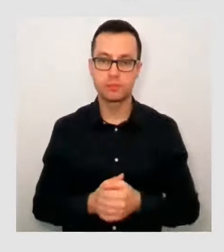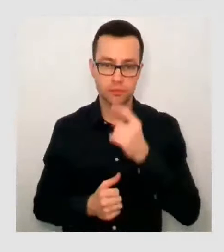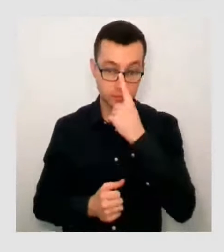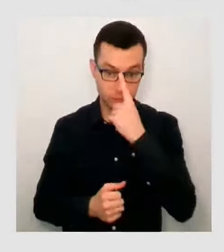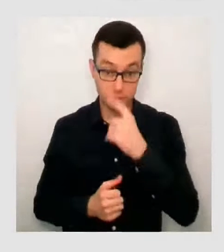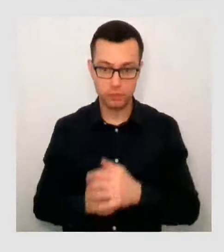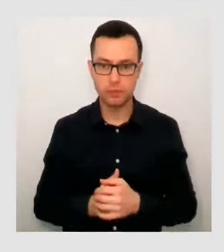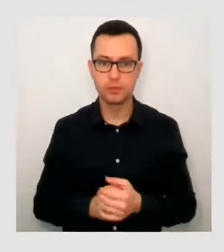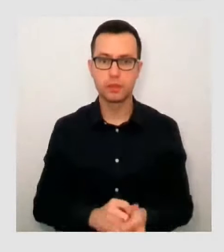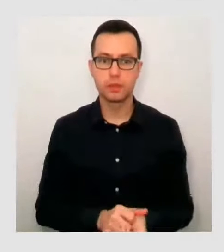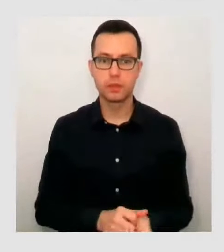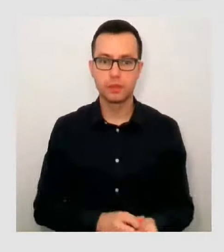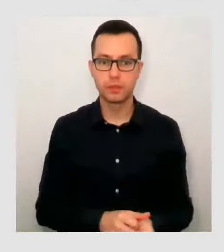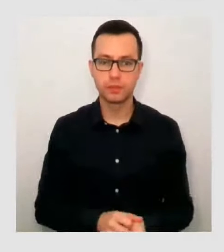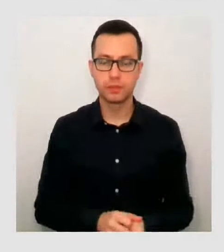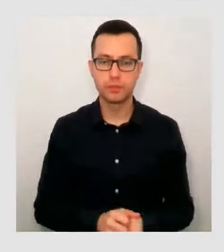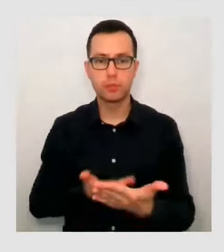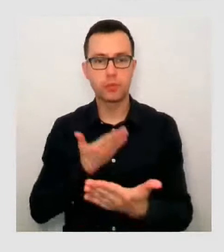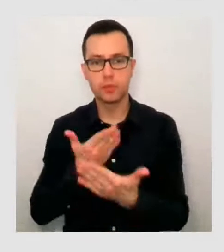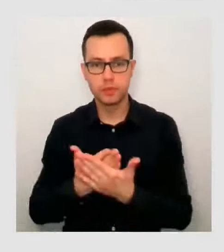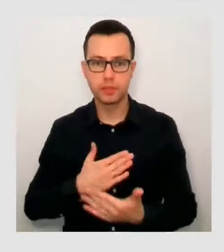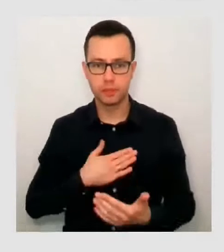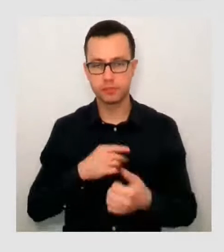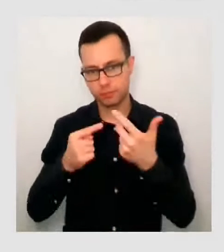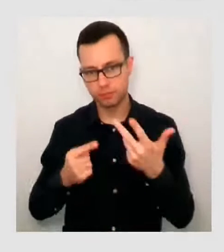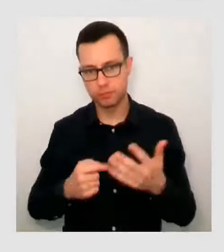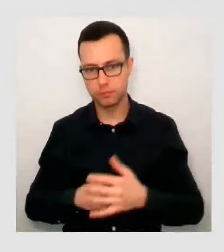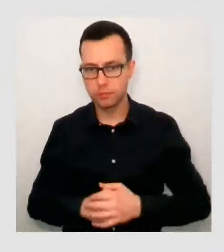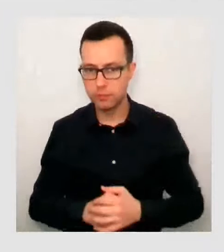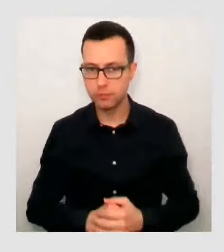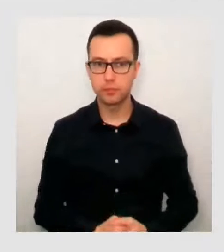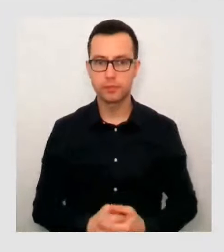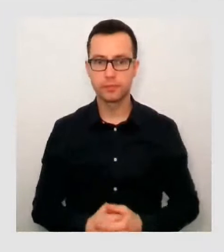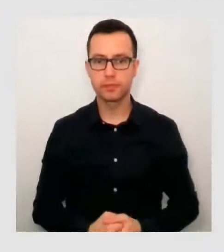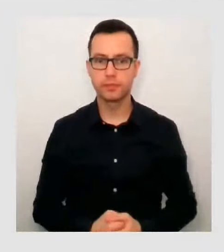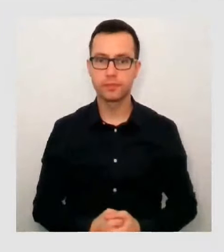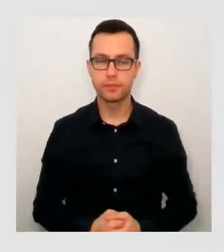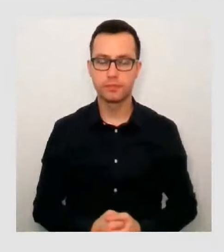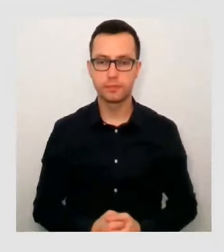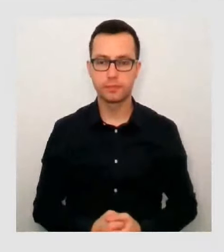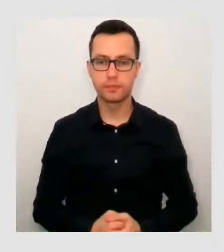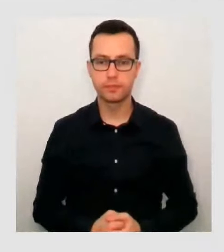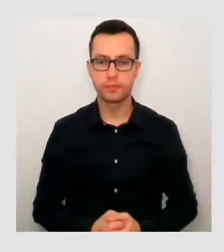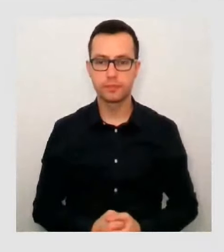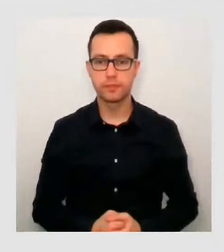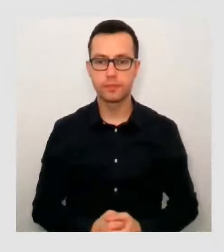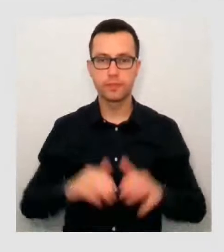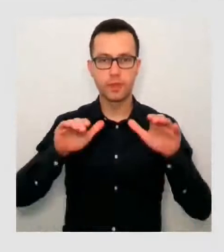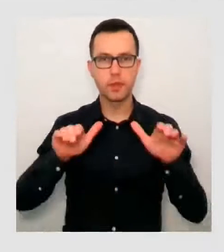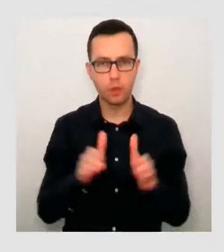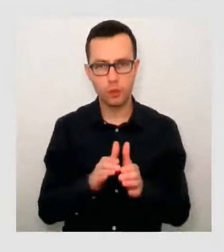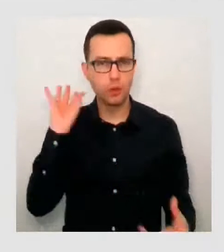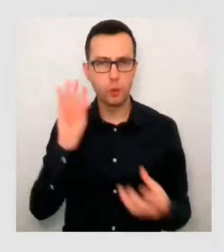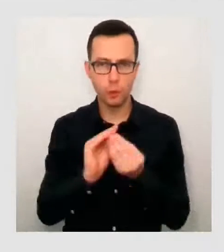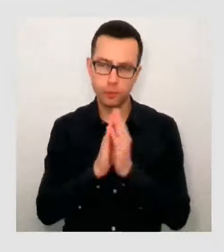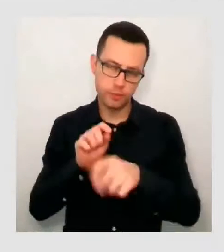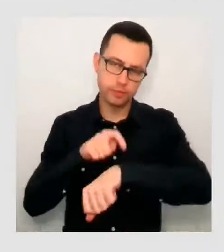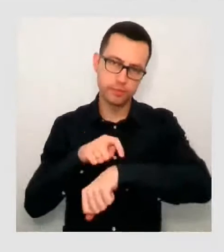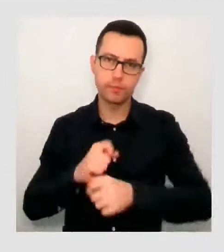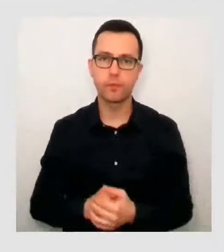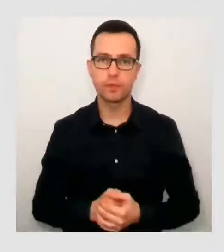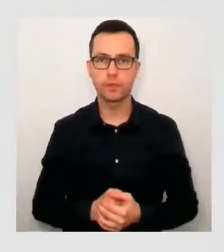Panie marszałku, czas nam się kończy, więc prosimy o krótkie podsumowanie. No więc może takie postulowane kierunki zmian w systemie ochrony zdrowia. Po pierwsze zwiększenie globalnych nakładów na ochronę zdrowia poprzez